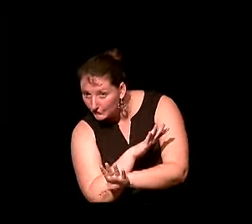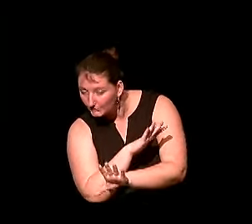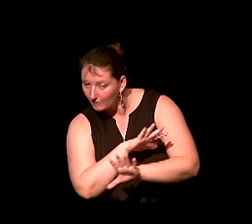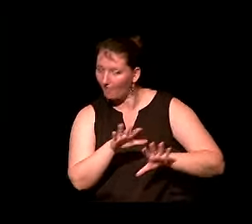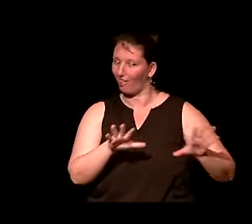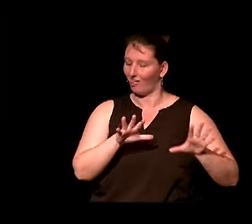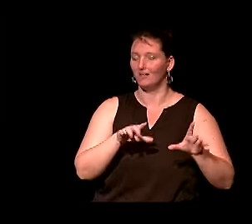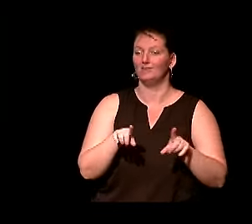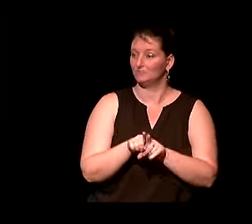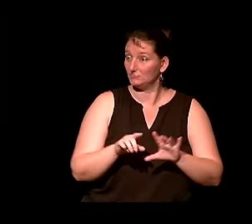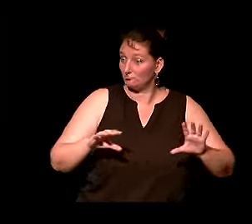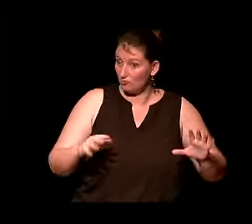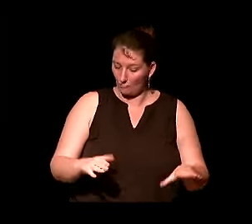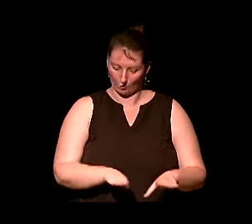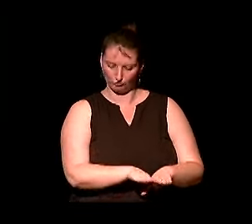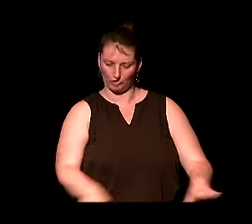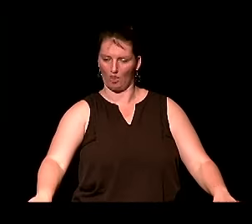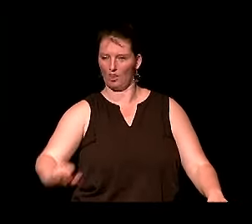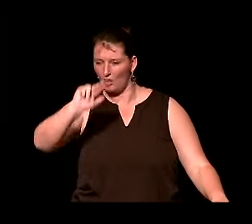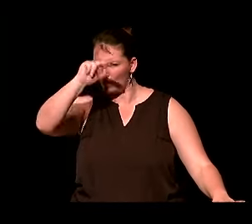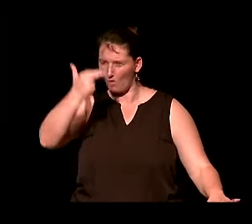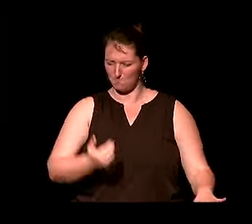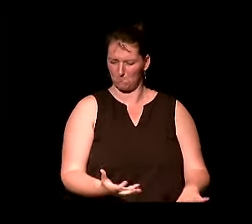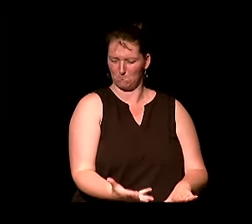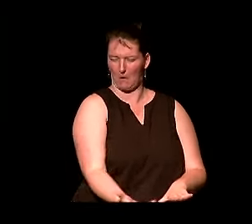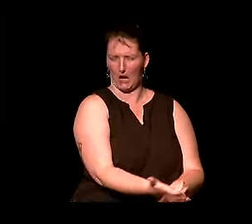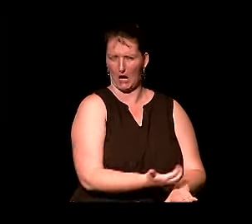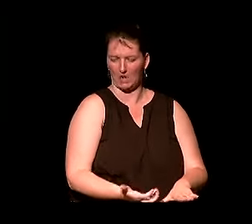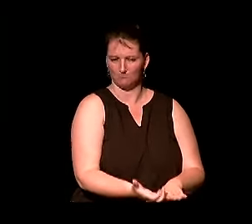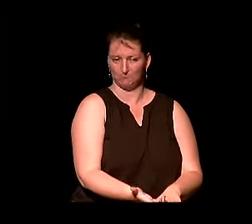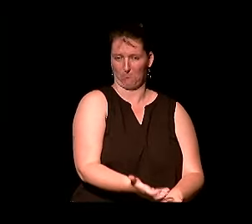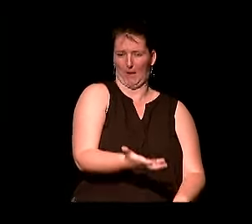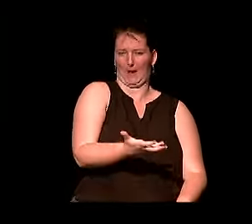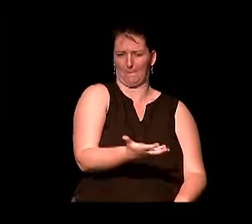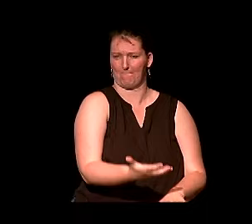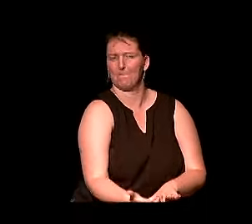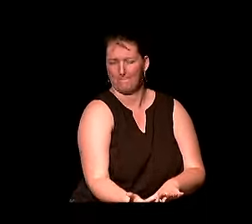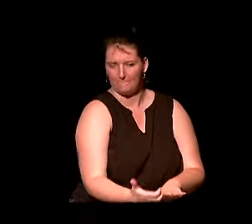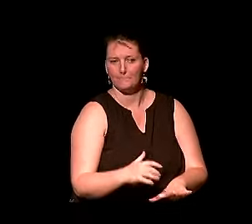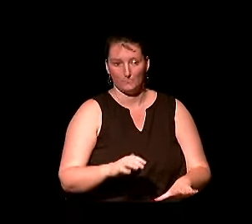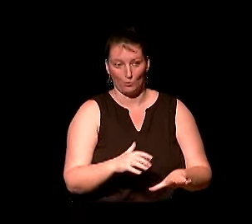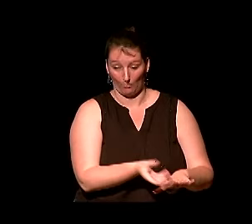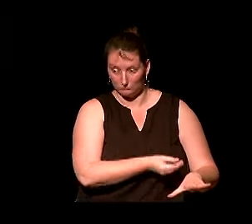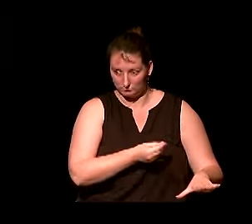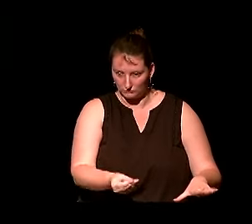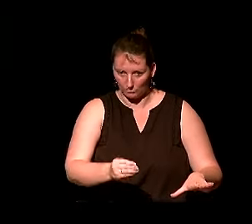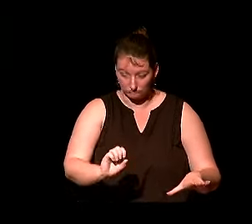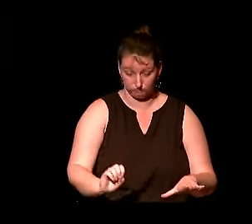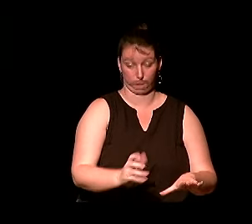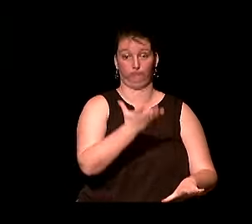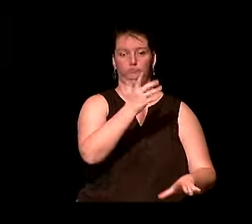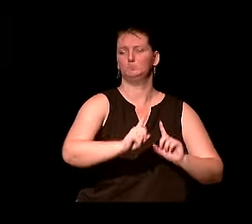toute la réflexion du bitume noir qui vient s'étaler comme ça sur la chaussée et créer des réflexions lumineuses